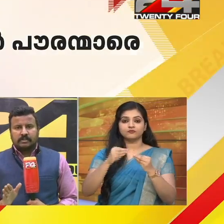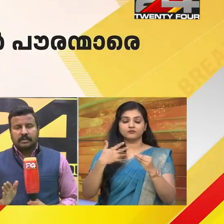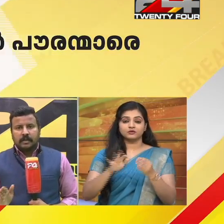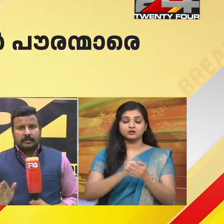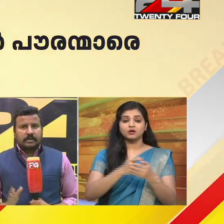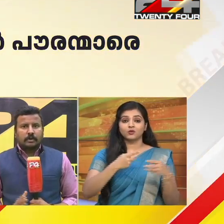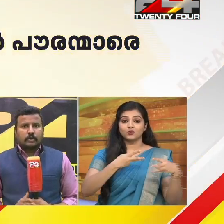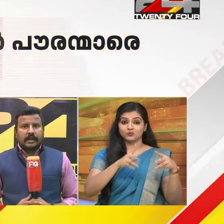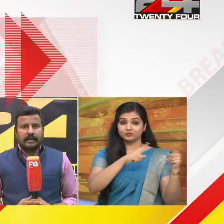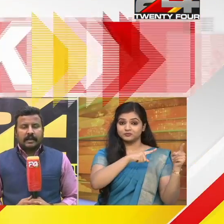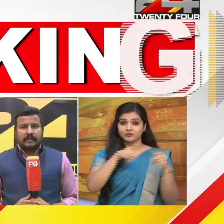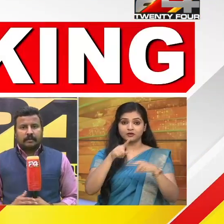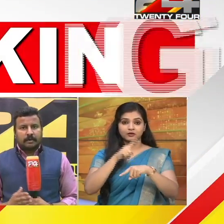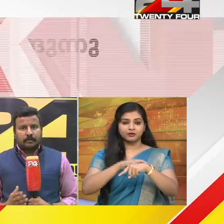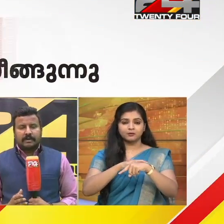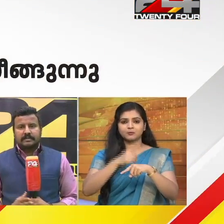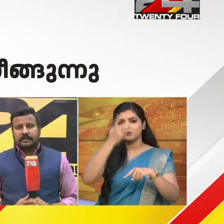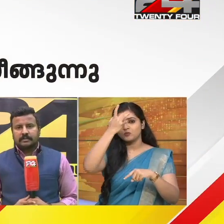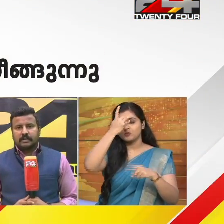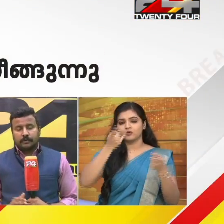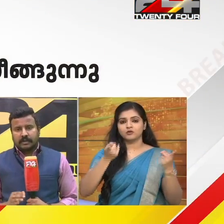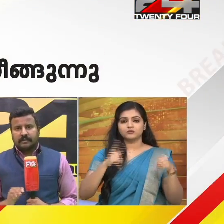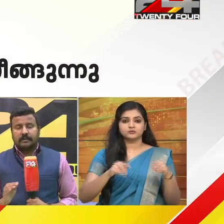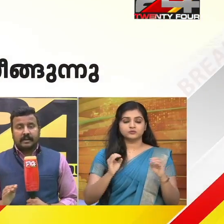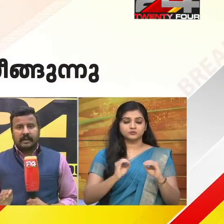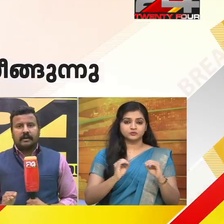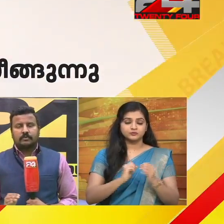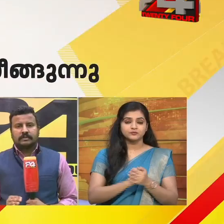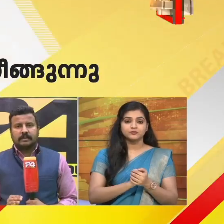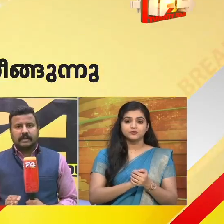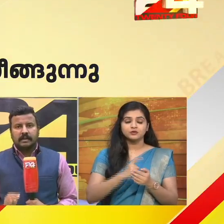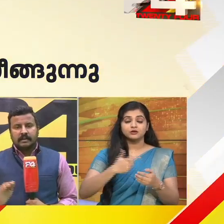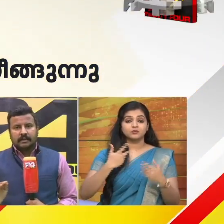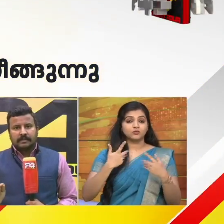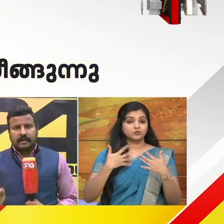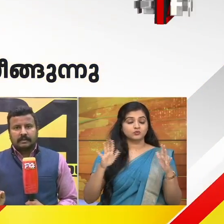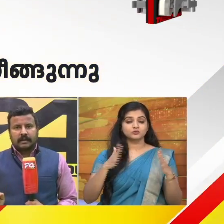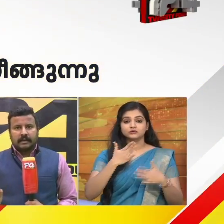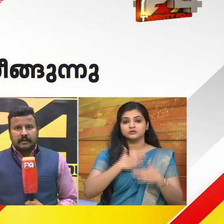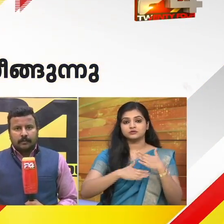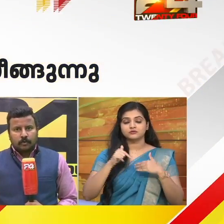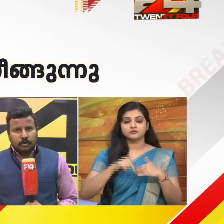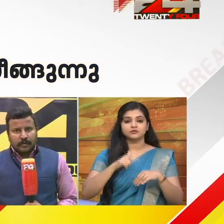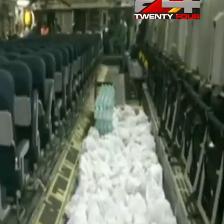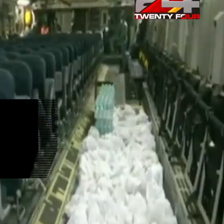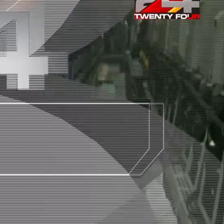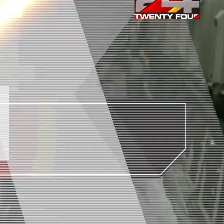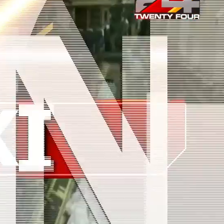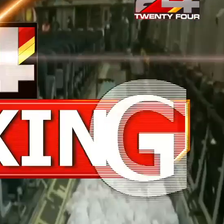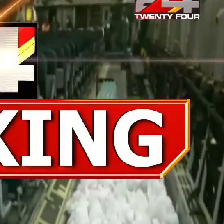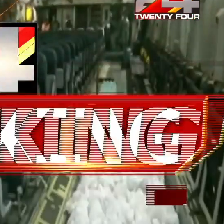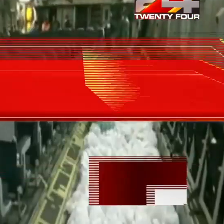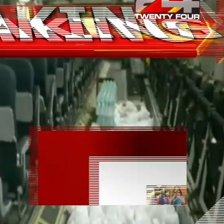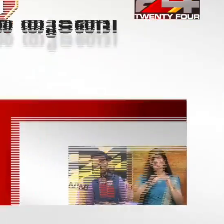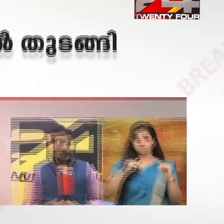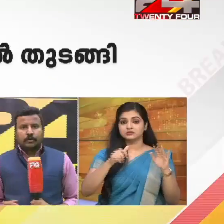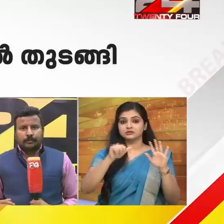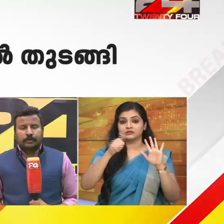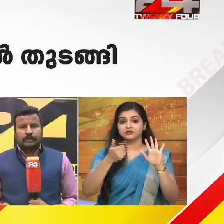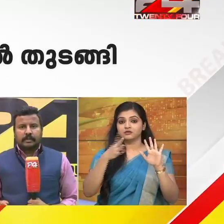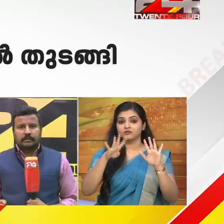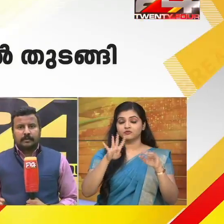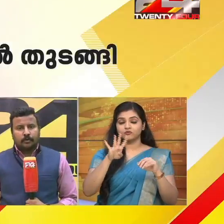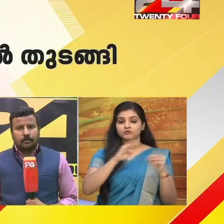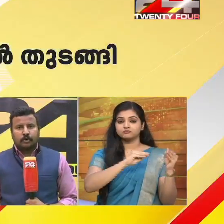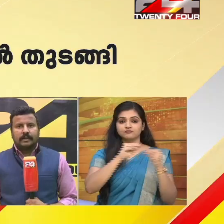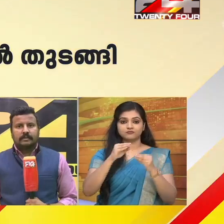മറ്റ് പ്രശ്നങ്ങളൊന്നും ഉണ്ടായില്ല എന്നാണ് നമ്മളിപ്പോൾ മനസ്സിലാക്കുന്നത്. അതുകൊണ്ട് തന്നെ ഏറെ ആശ്വാസകരമായി ഈ വിദ്യാർത്ഥികളെ പോൾട്ടോവയിൽ എത്തിച്ചു എന്നുള്ള കാര്യം ഇപ്പോൾ പുറത്തു